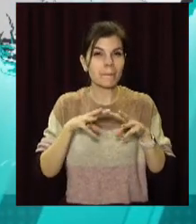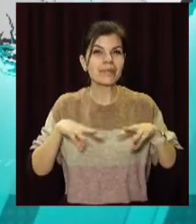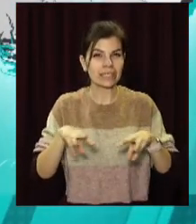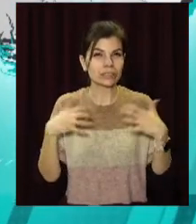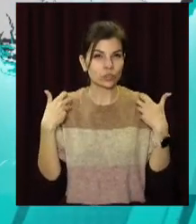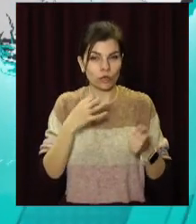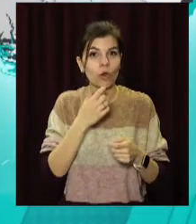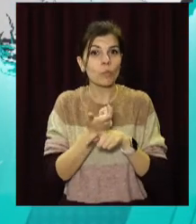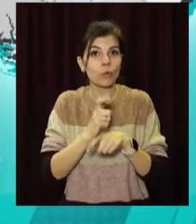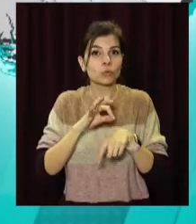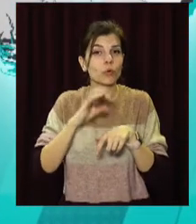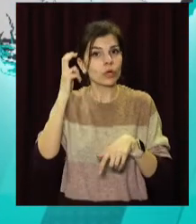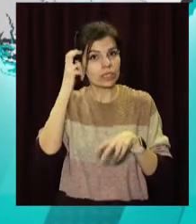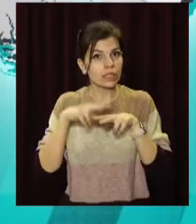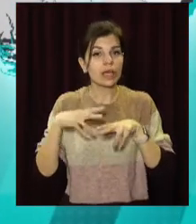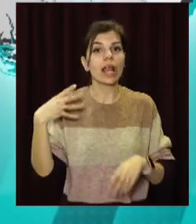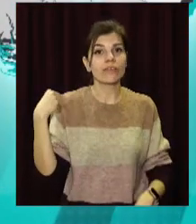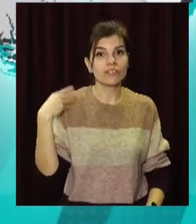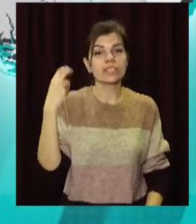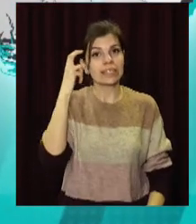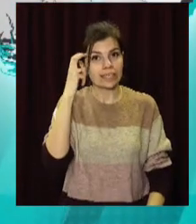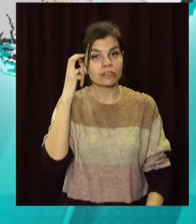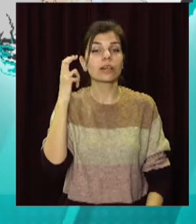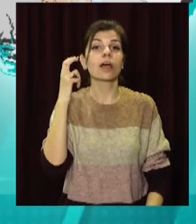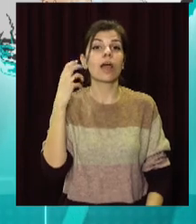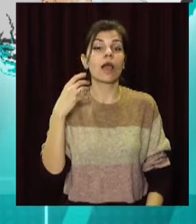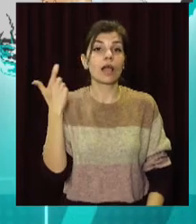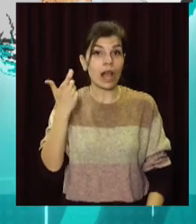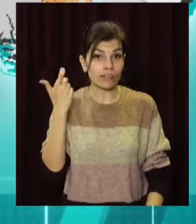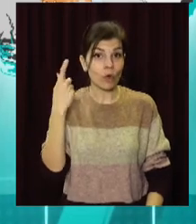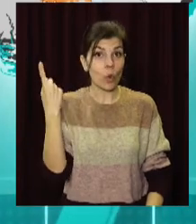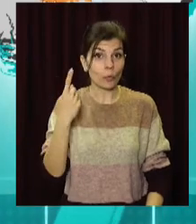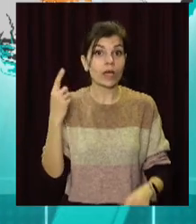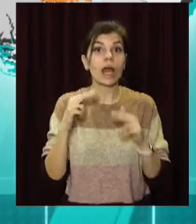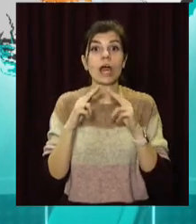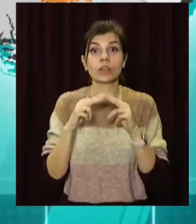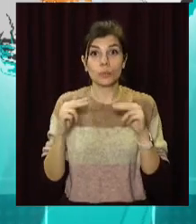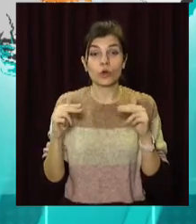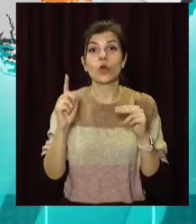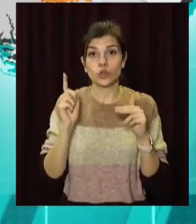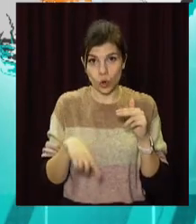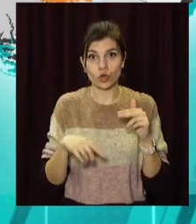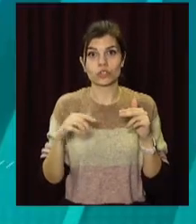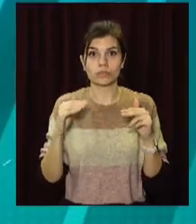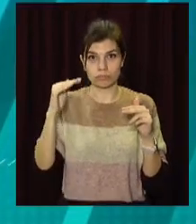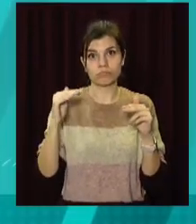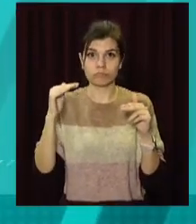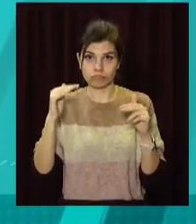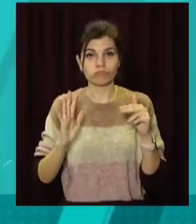здоров'я, найбільше хворих у столиці – Львівській, Київській, Харківській областях. Дніпропетровщина також не полишає